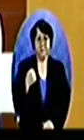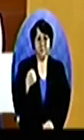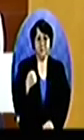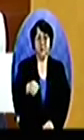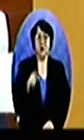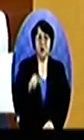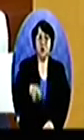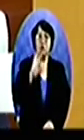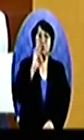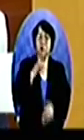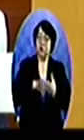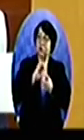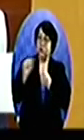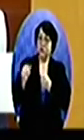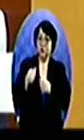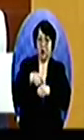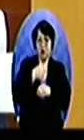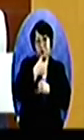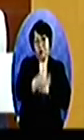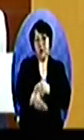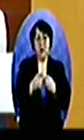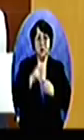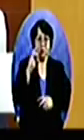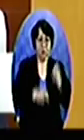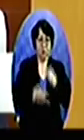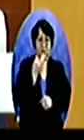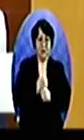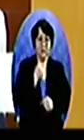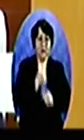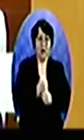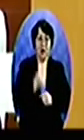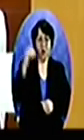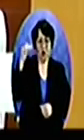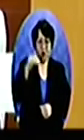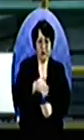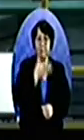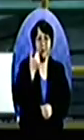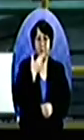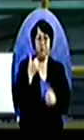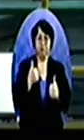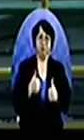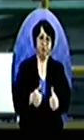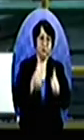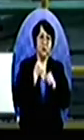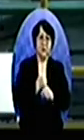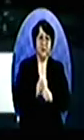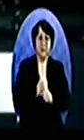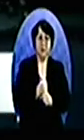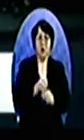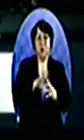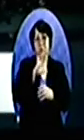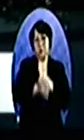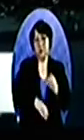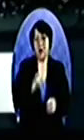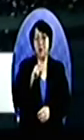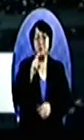болж Эрдэнэ төлбөрийн үйл ажиллагаа ямар нэг хэмжээгээр доголдох асуудал байхгүй. Арбитрийн шийдвэрээр тогтоо нэхэмжилсэн